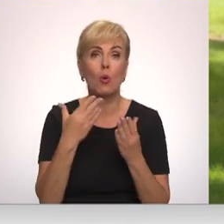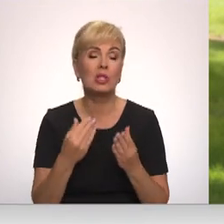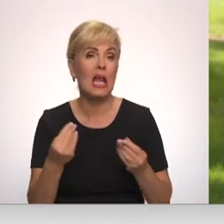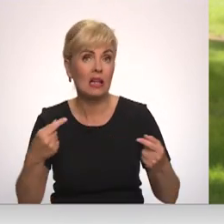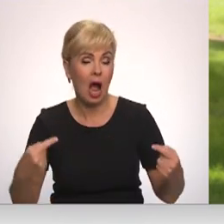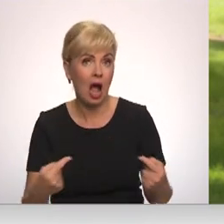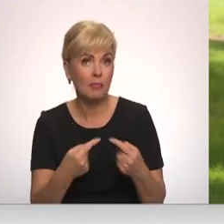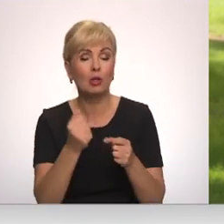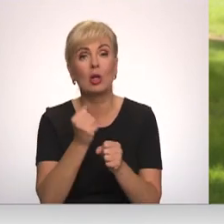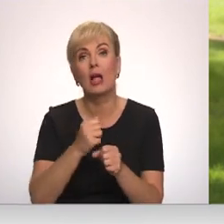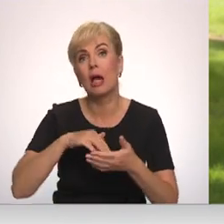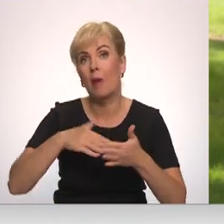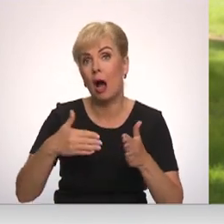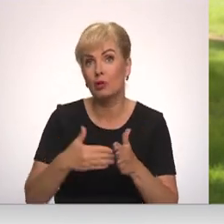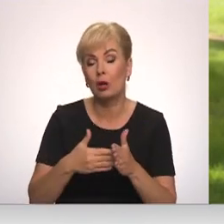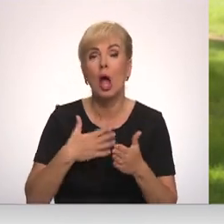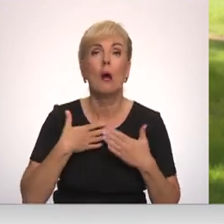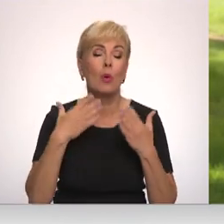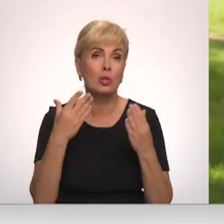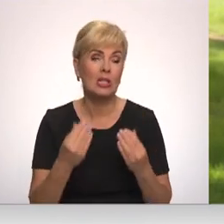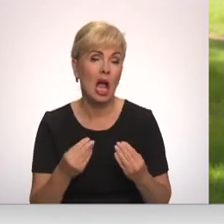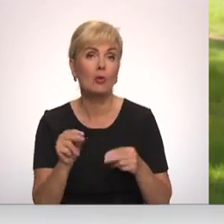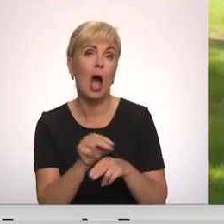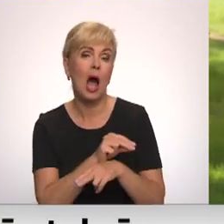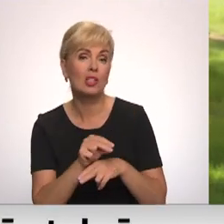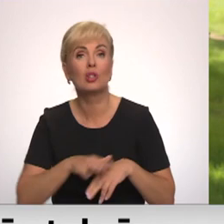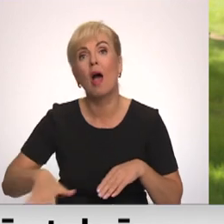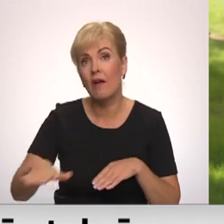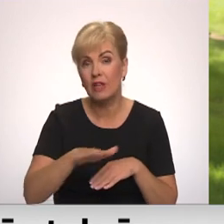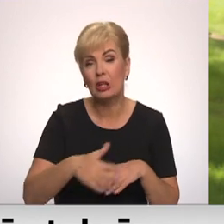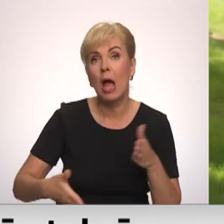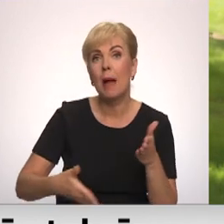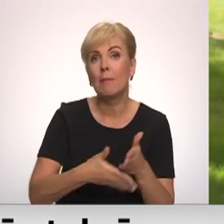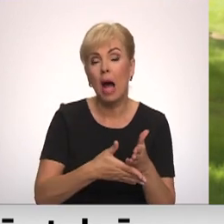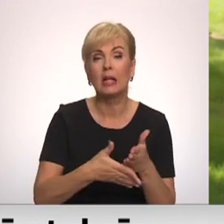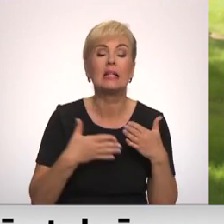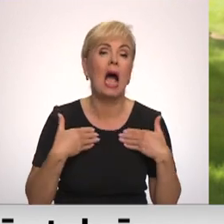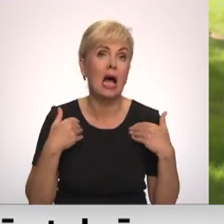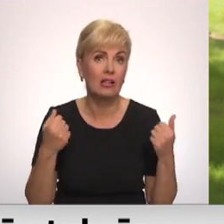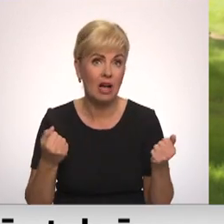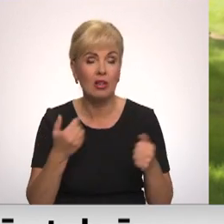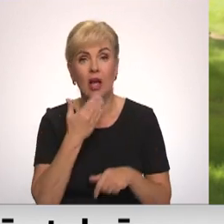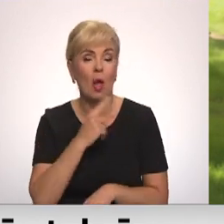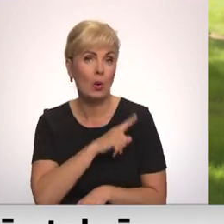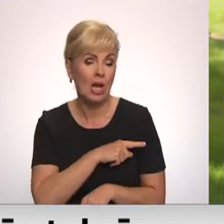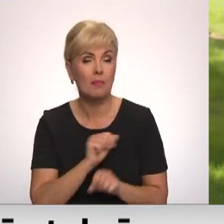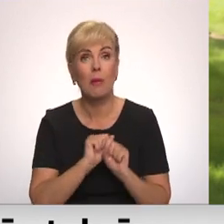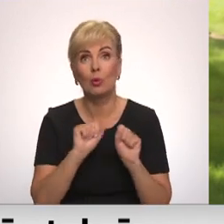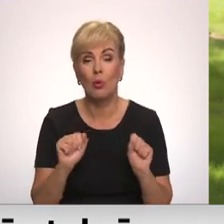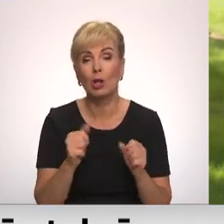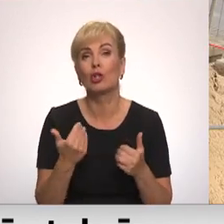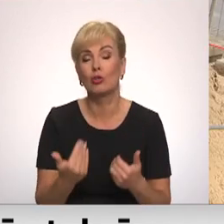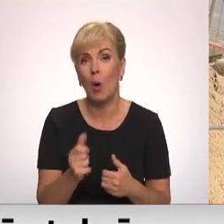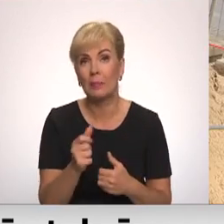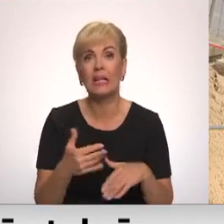atbilstoši darba apstākļi un mūsdienām atbilstoši ārstniecības vide, kas palīdz atveseļoties, protams, arī nav iespējams nodrošināt šī brīža